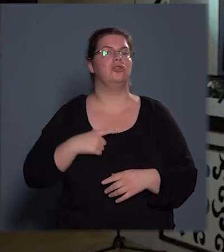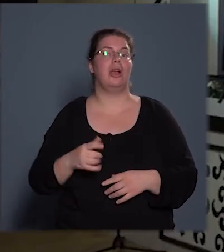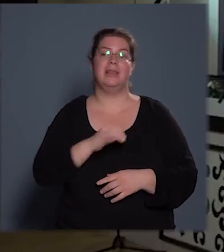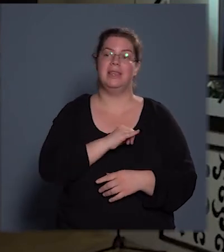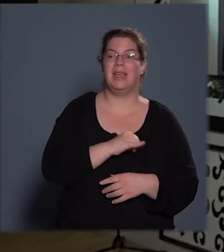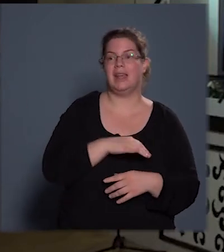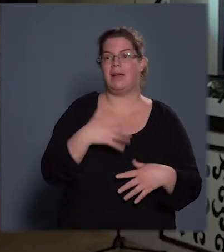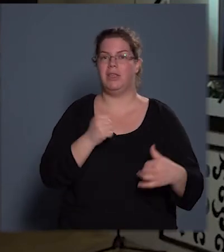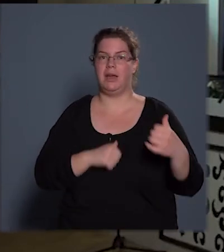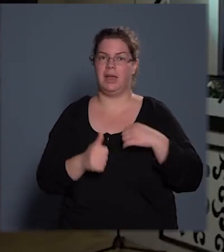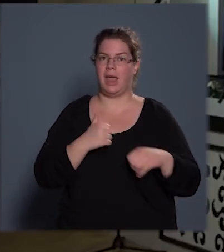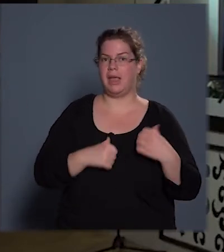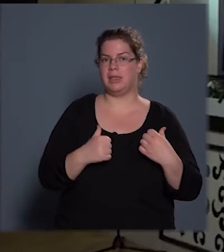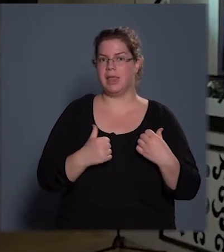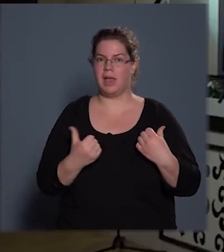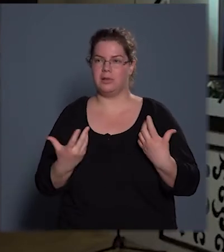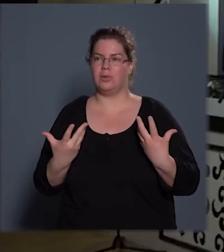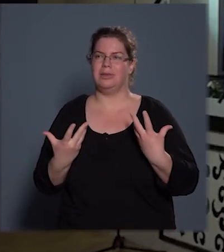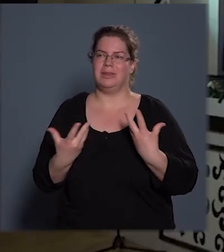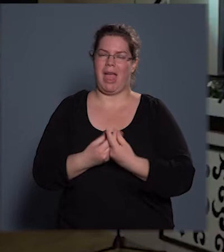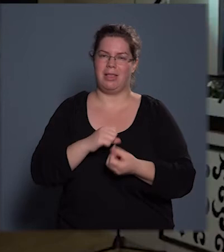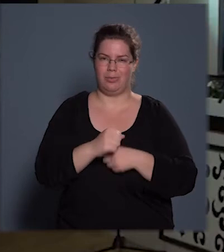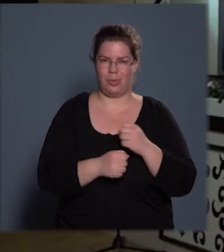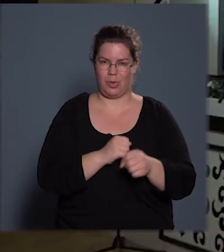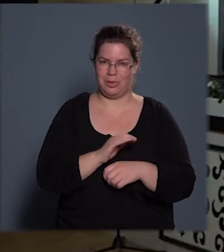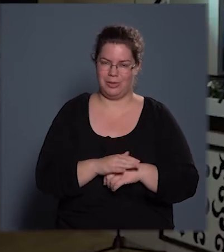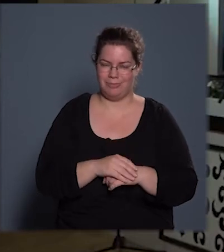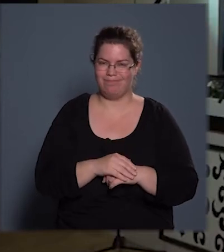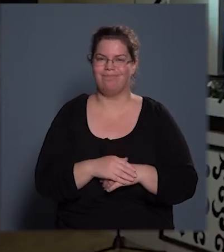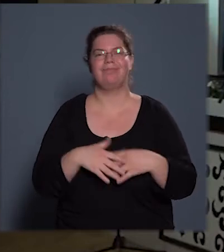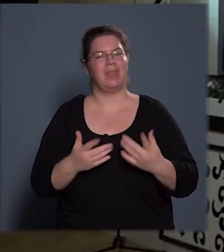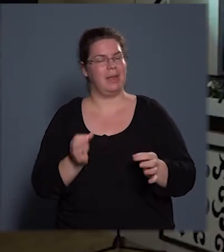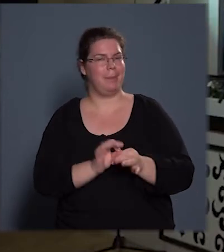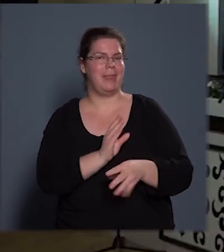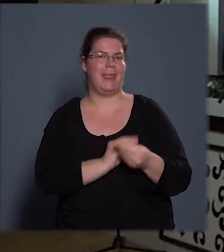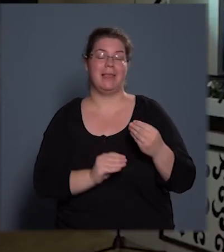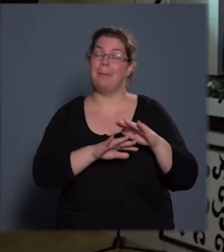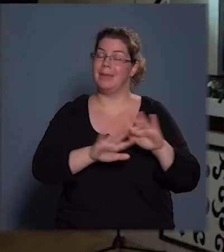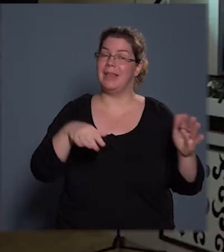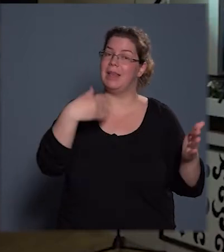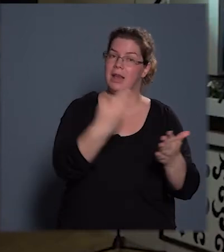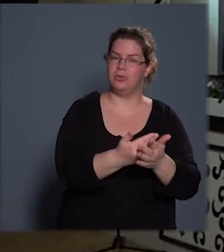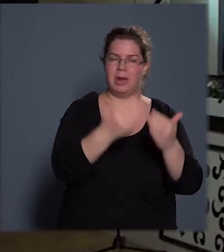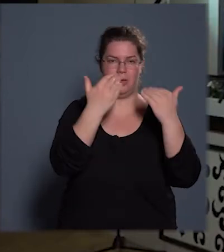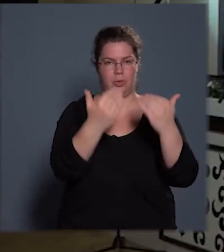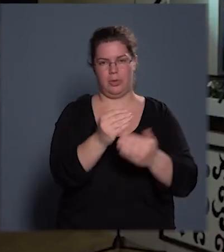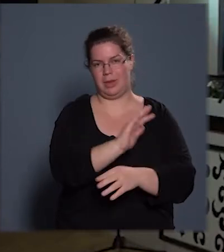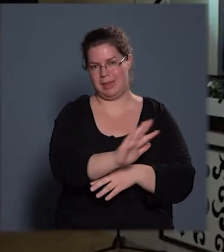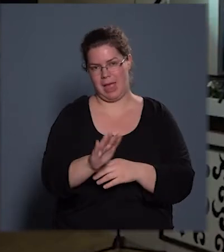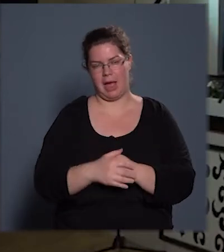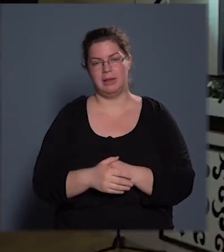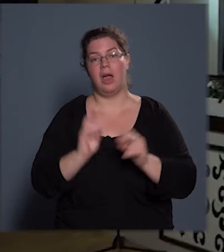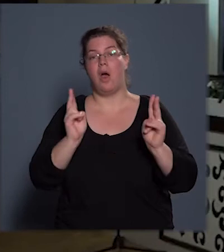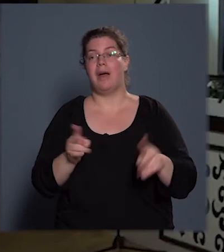vagy a kényszer szorít az együttműködésre. Éppen ezért minden elismerés és köszönet nektek,